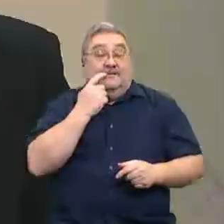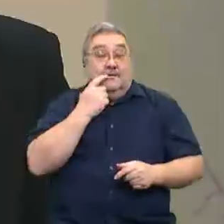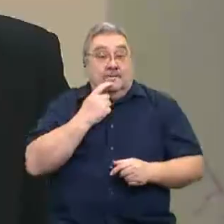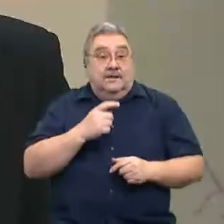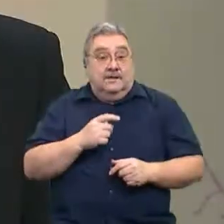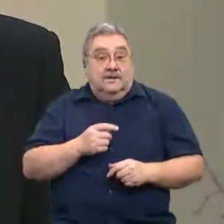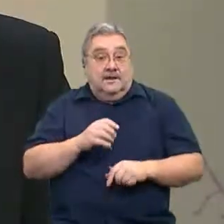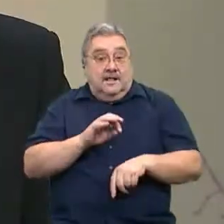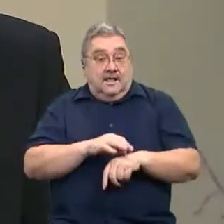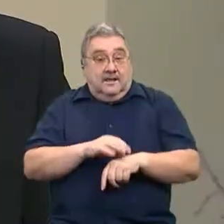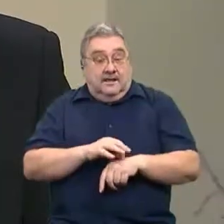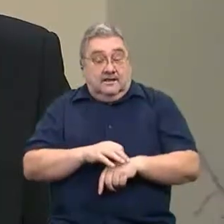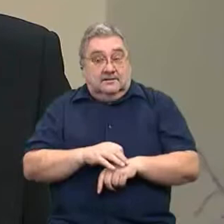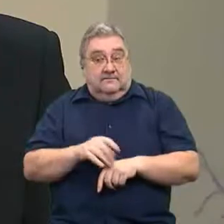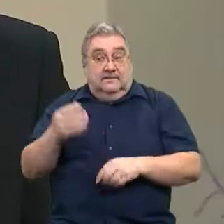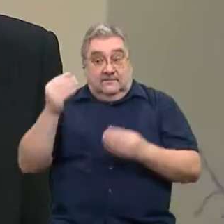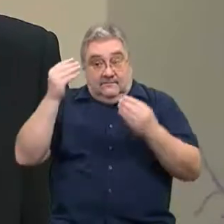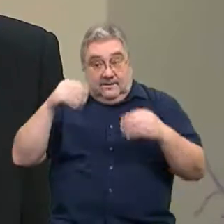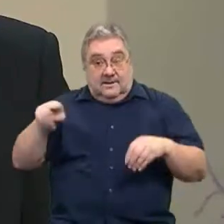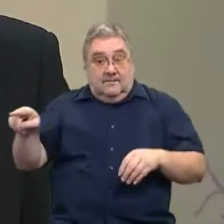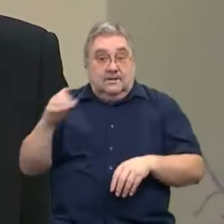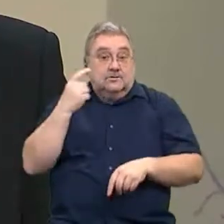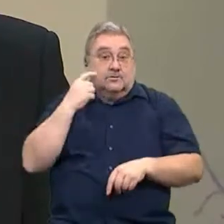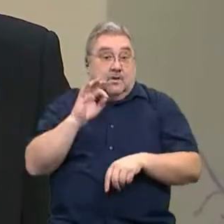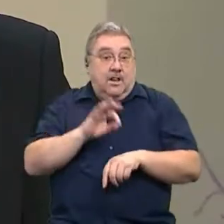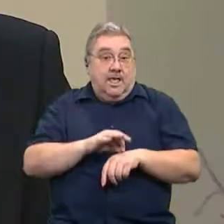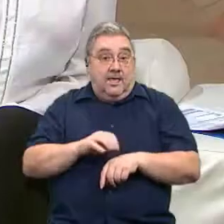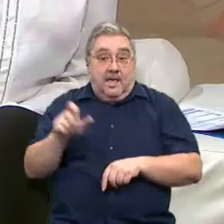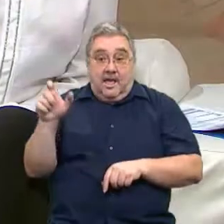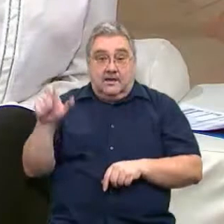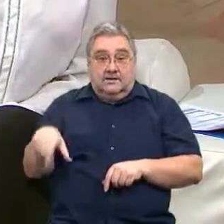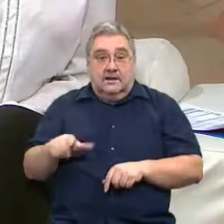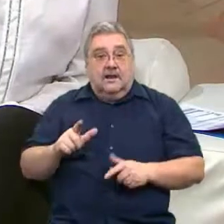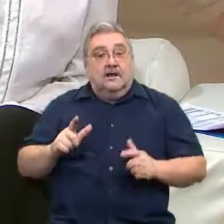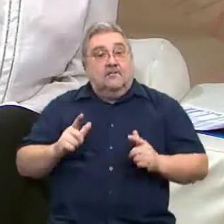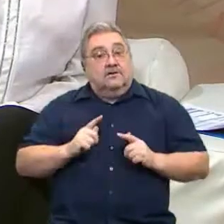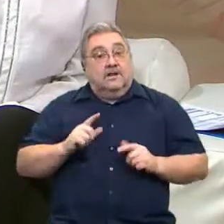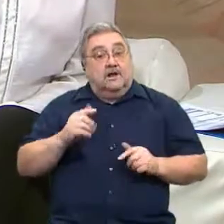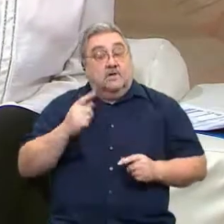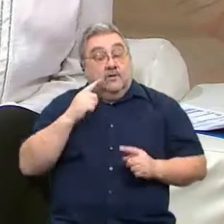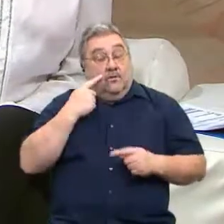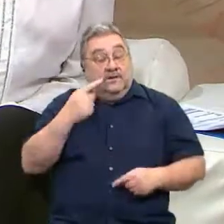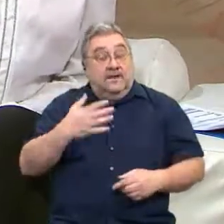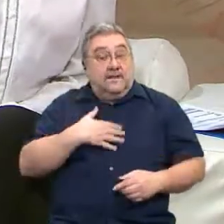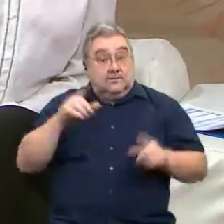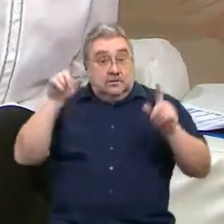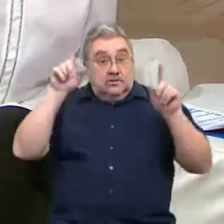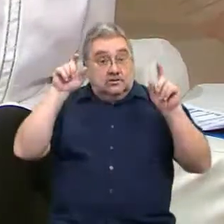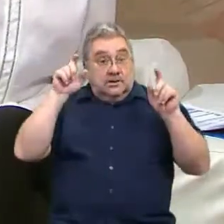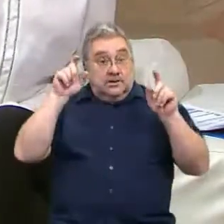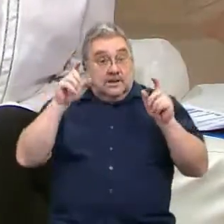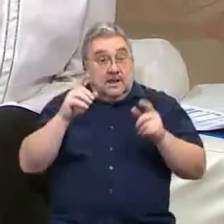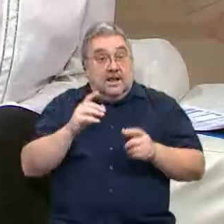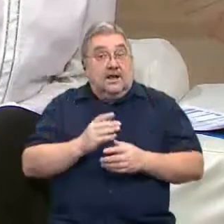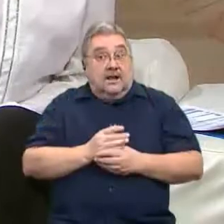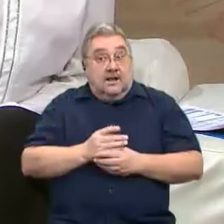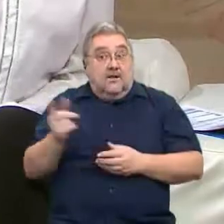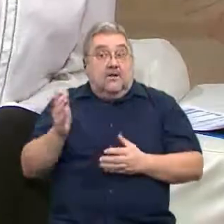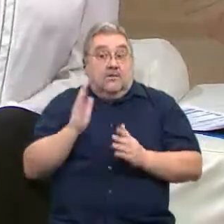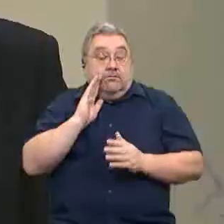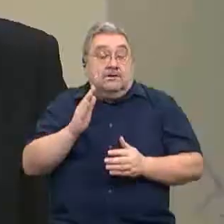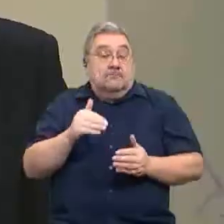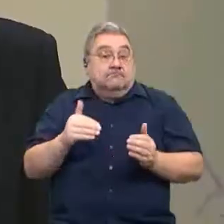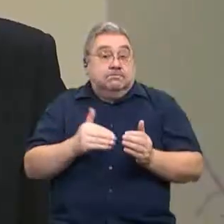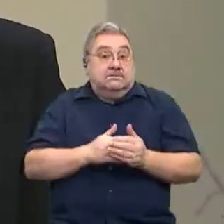doktor Marek Baran u nás v Sama doma, vítejte. Dobrý den. Dobrý den, pane doktore, počkejte, až uvidíte našeho čerta. Za malou chvíli dorazí. Možná bude potřebovat